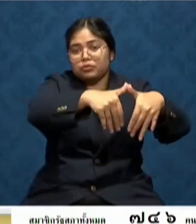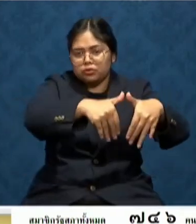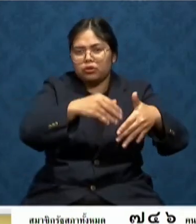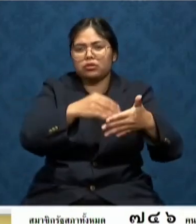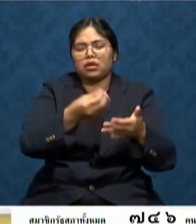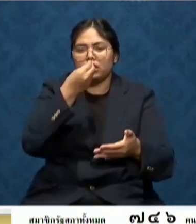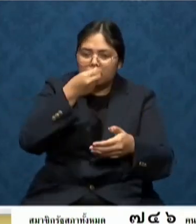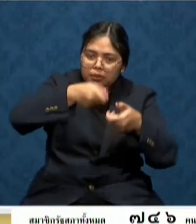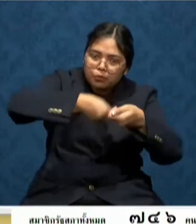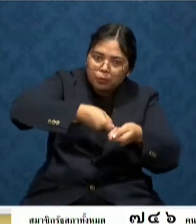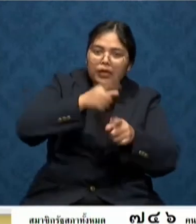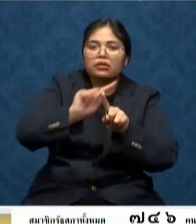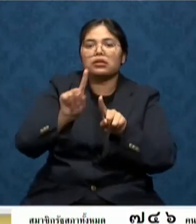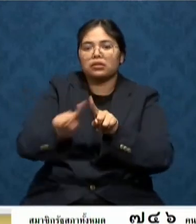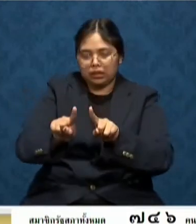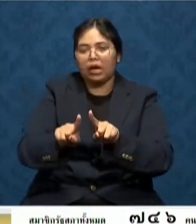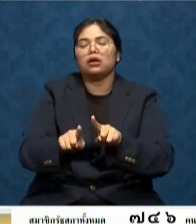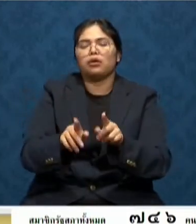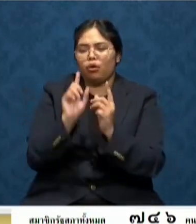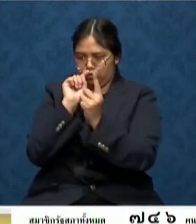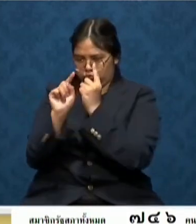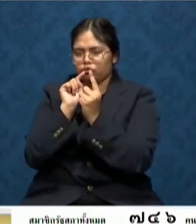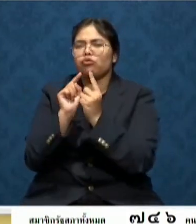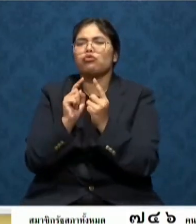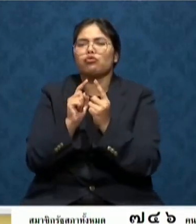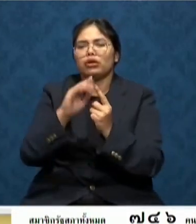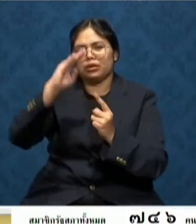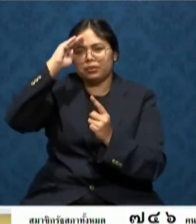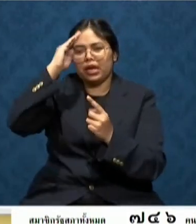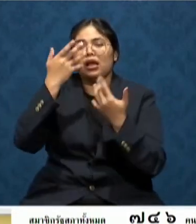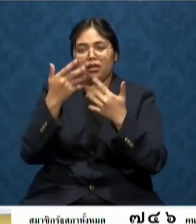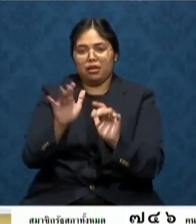มมาหากิน ก็เปนอเรื่องdec ซึ่เราไดมกพดคุยกอย่างยาว